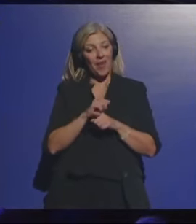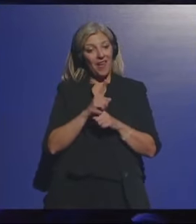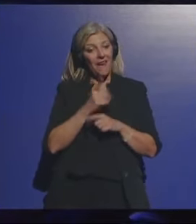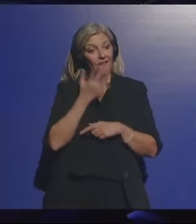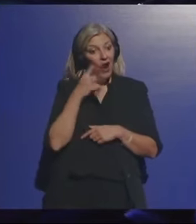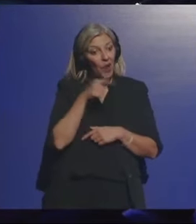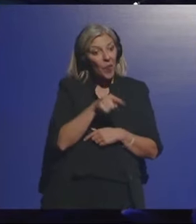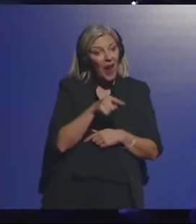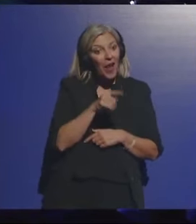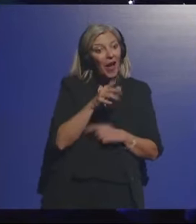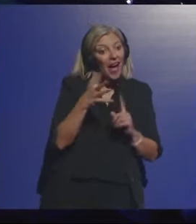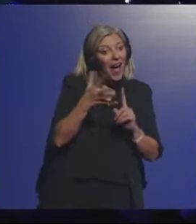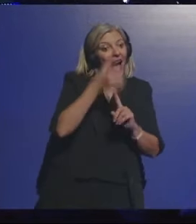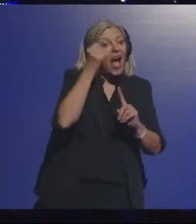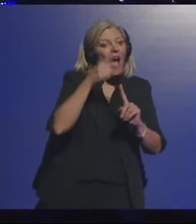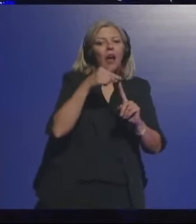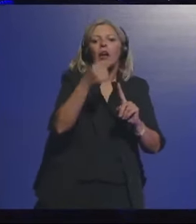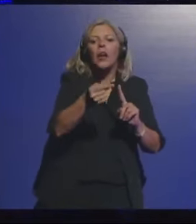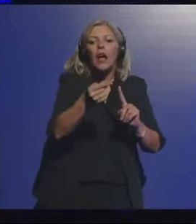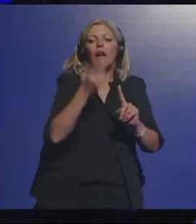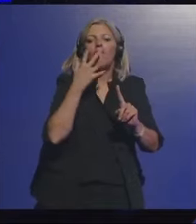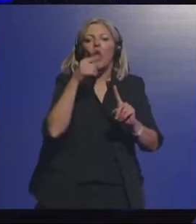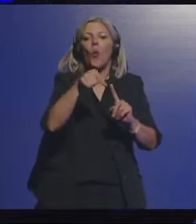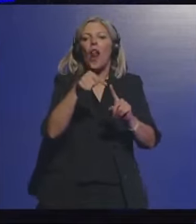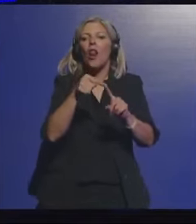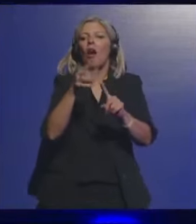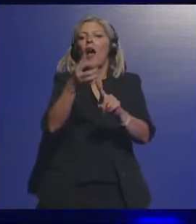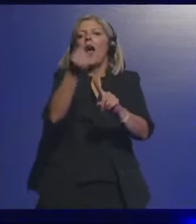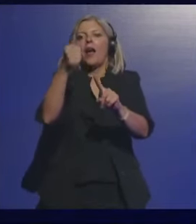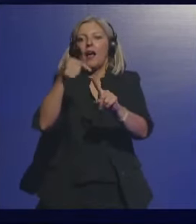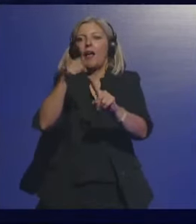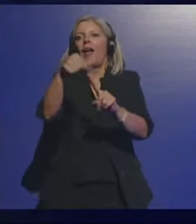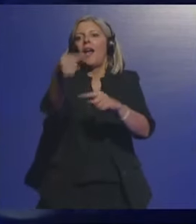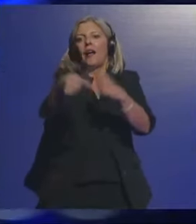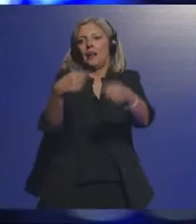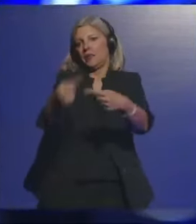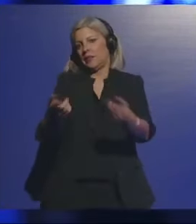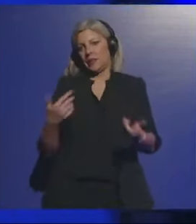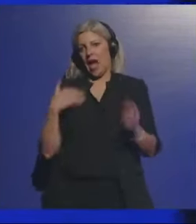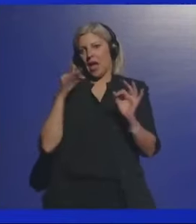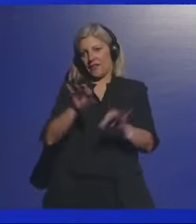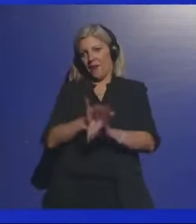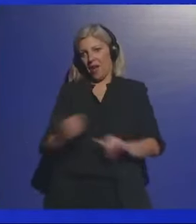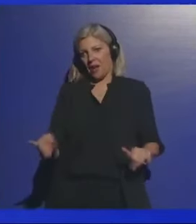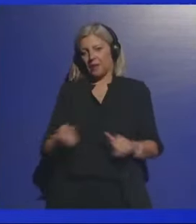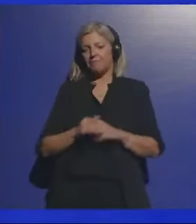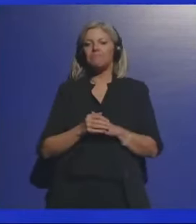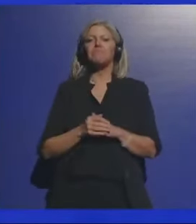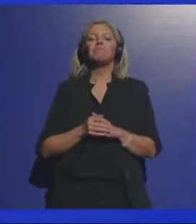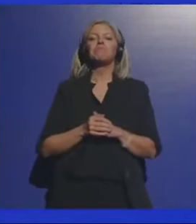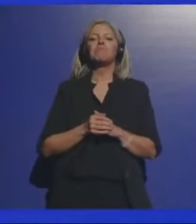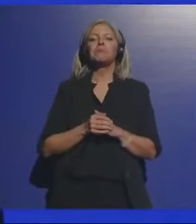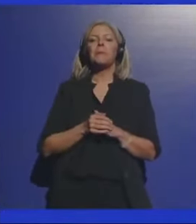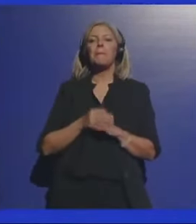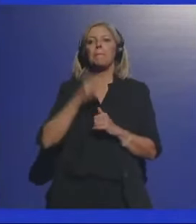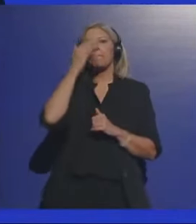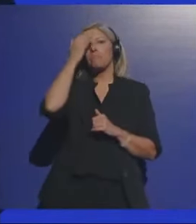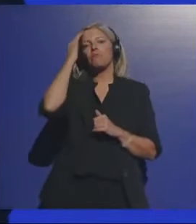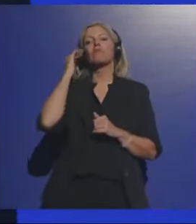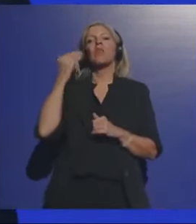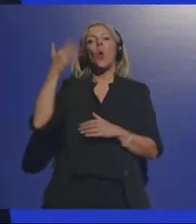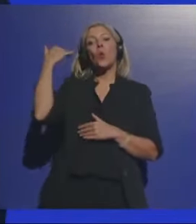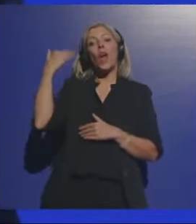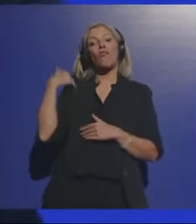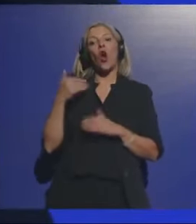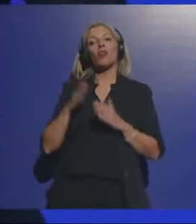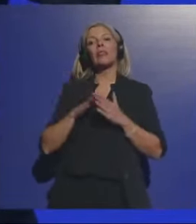disperato bisogno di raggiungere quelle cose Vi ricordate che una volta c'era un un libro